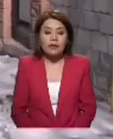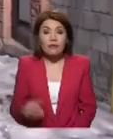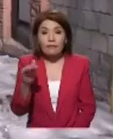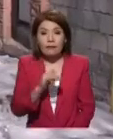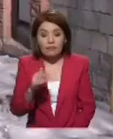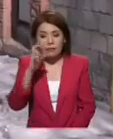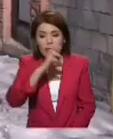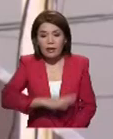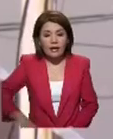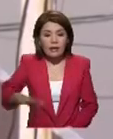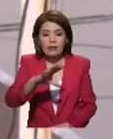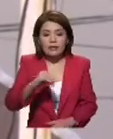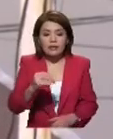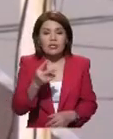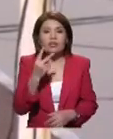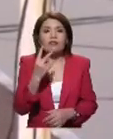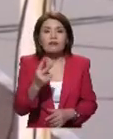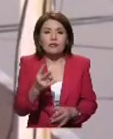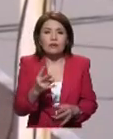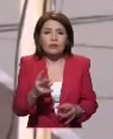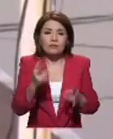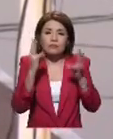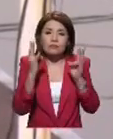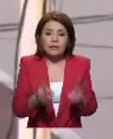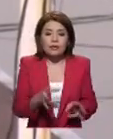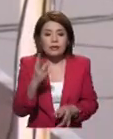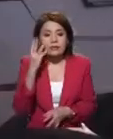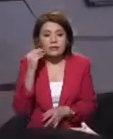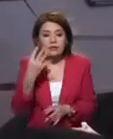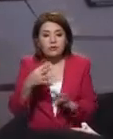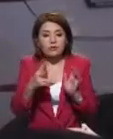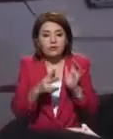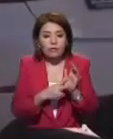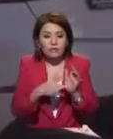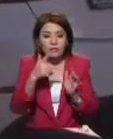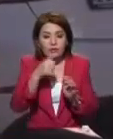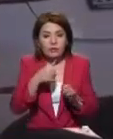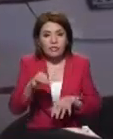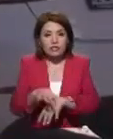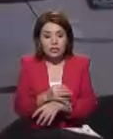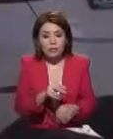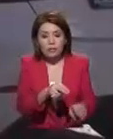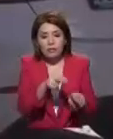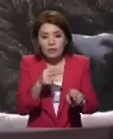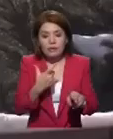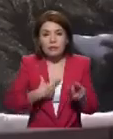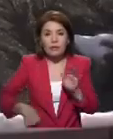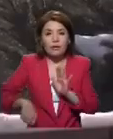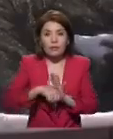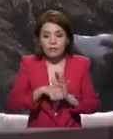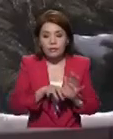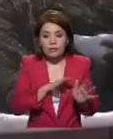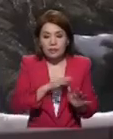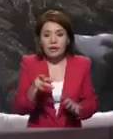всю страну прогремели сразу две жуткие трагедии. В Алматы 48-летний мужчина застрелил жену, а затем покончил с собой. Инцидент произошел